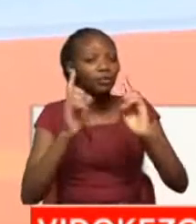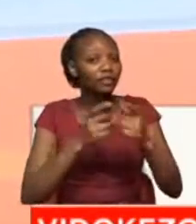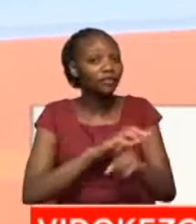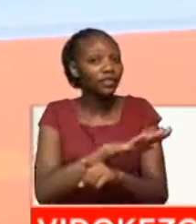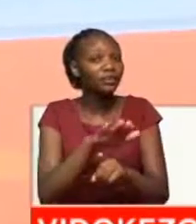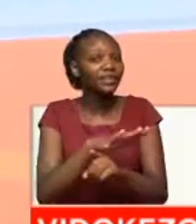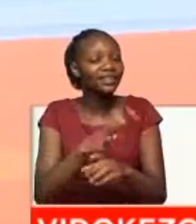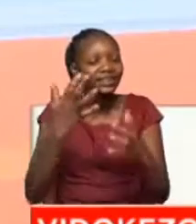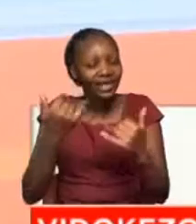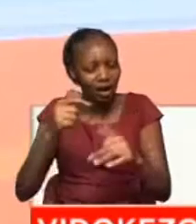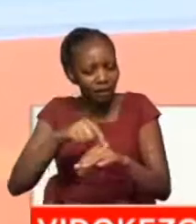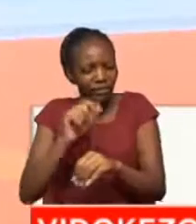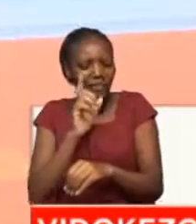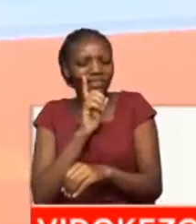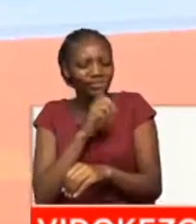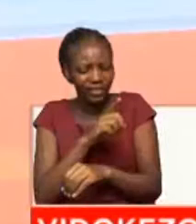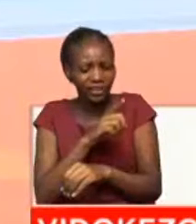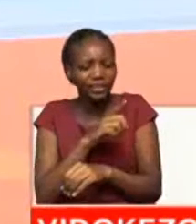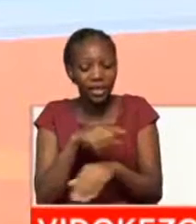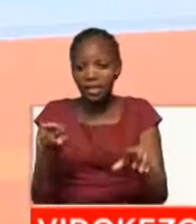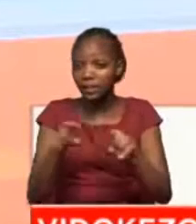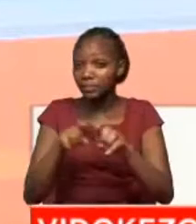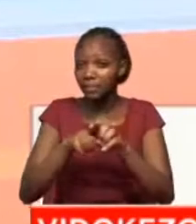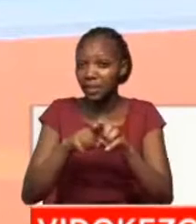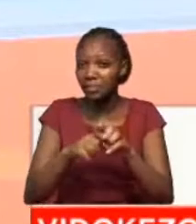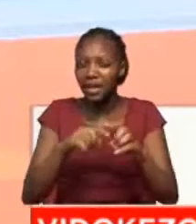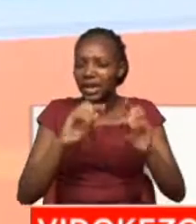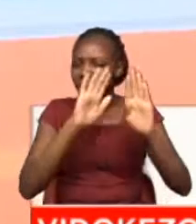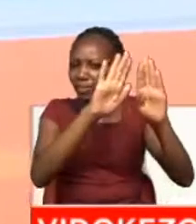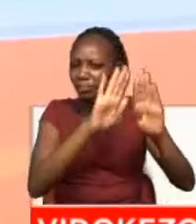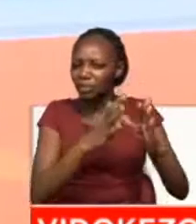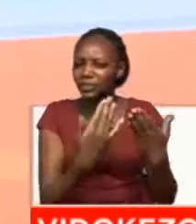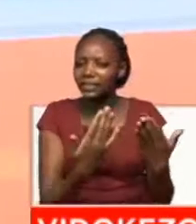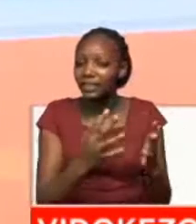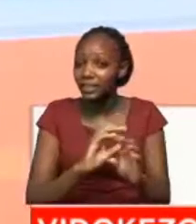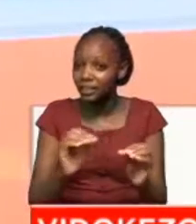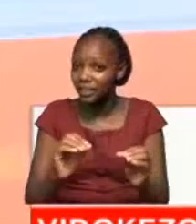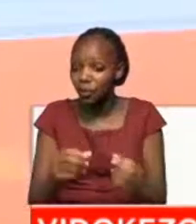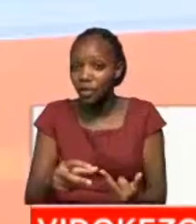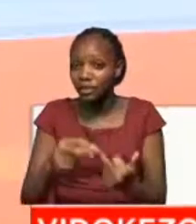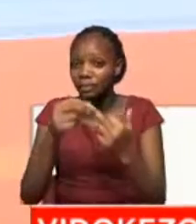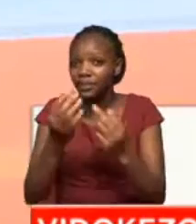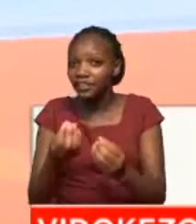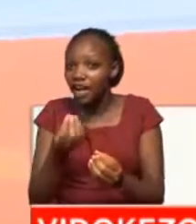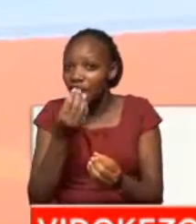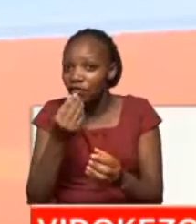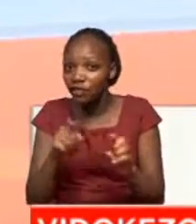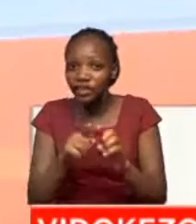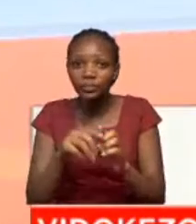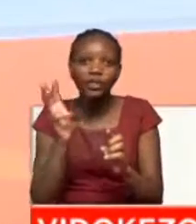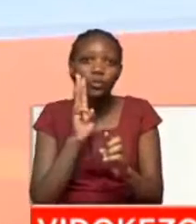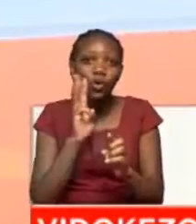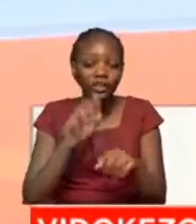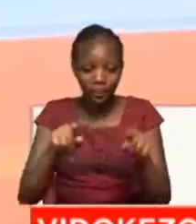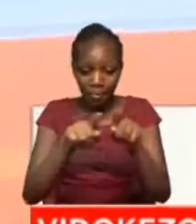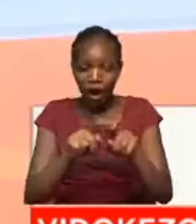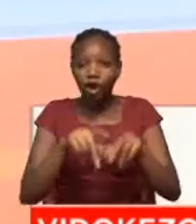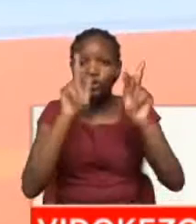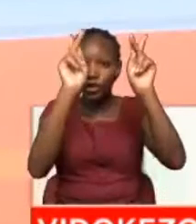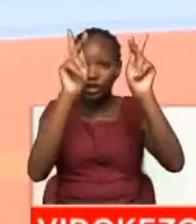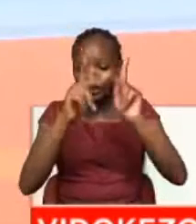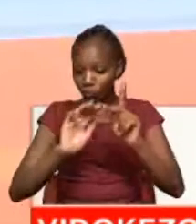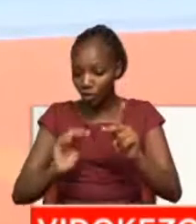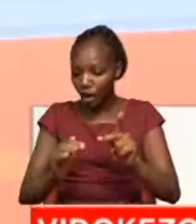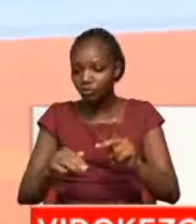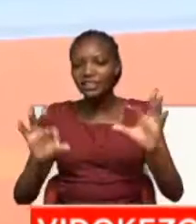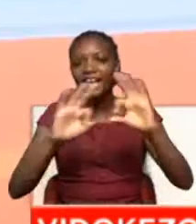duni zimeathirika pakubwa kwa kukosa bidhaa muhimu ikiwemo chakula na maji. Mjini Kisumu, familia zaidi